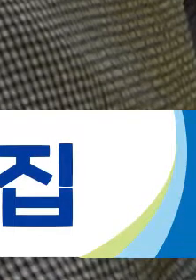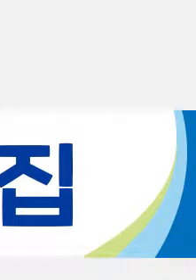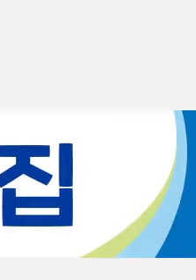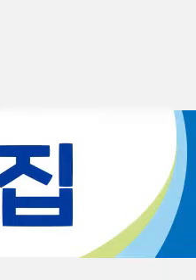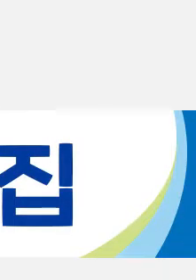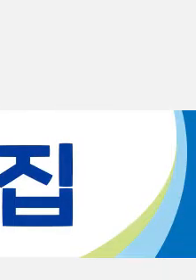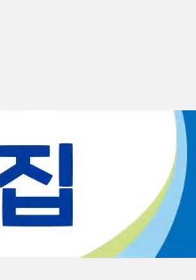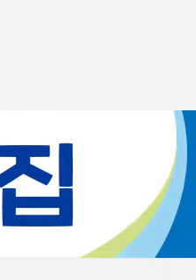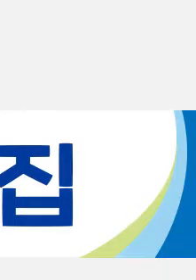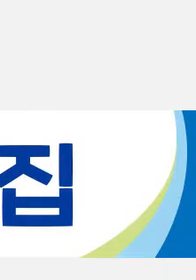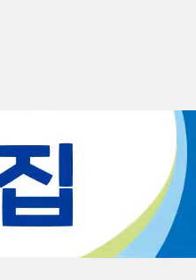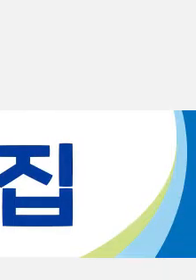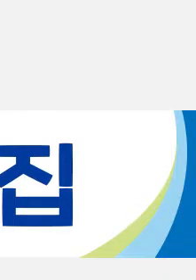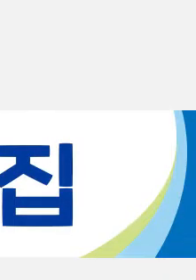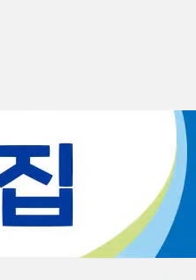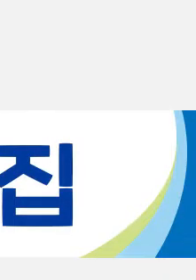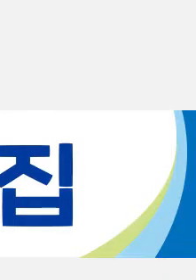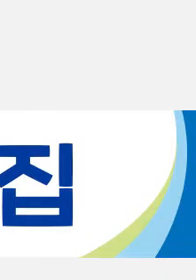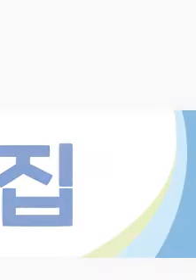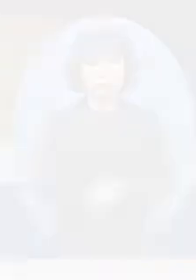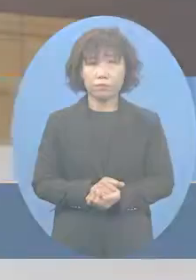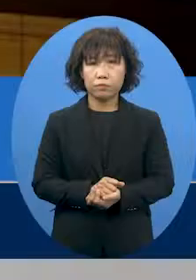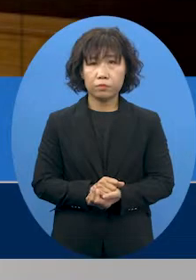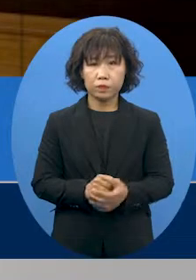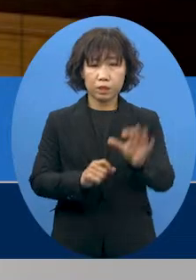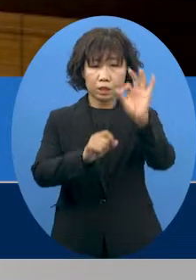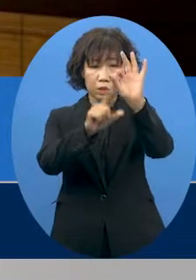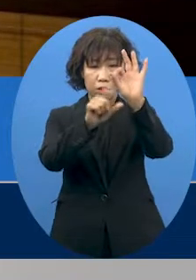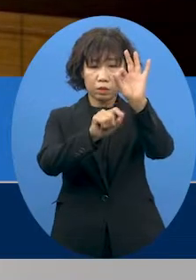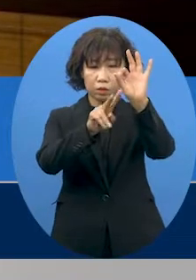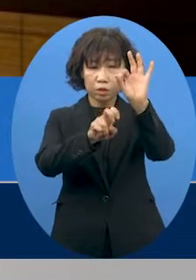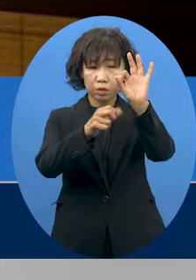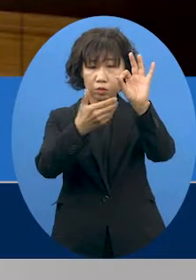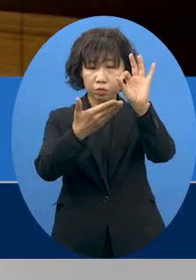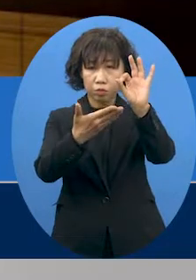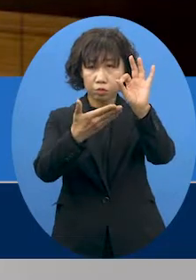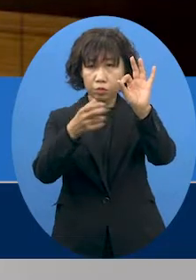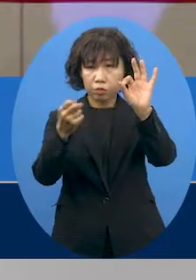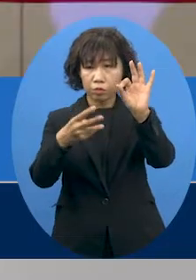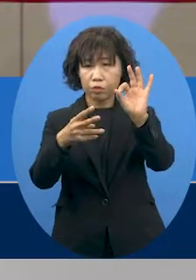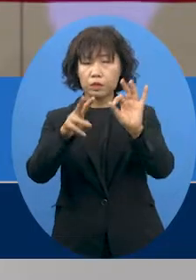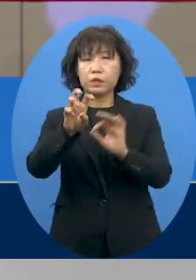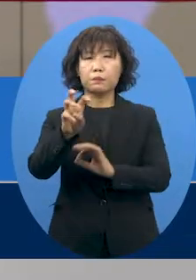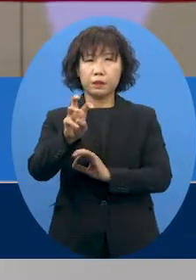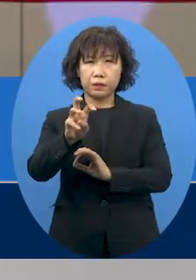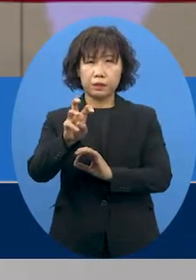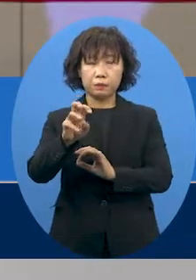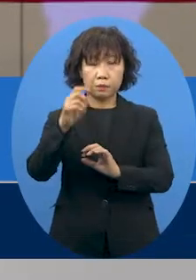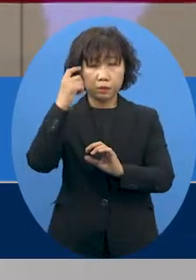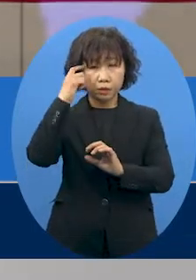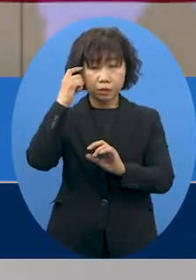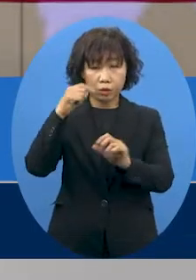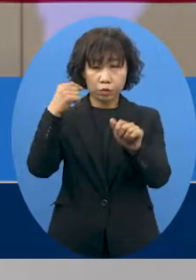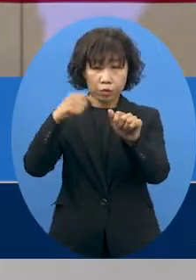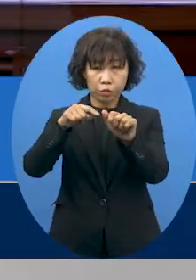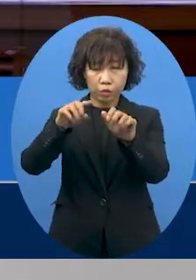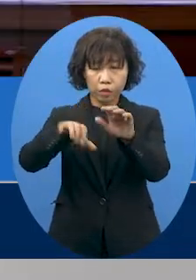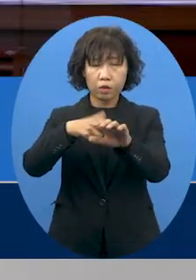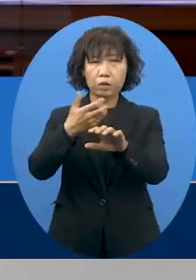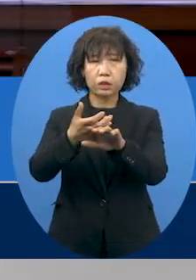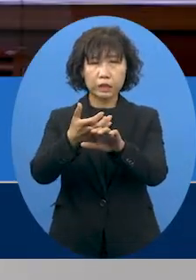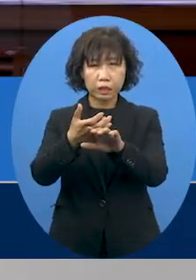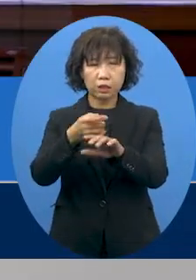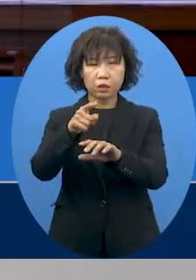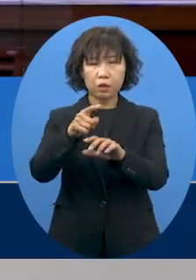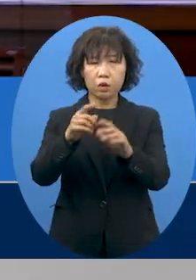수강생을 모집하고 있습니다 10월 29일 30일 양액 안 동대문구 혁신교육 지구 축제가